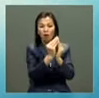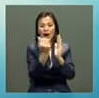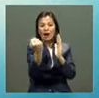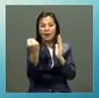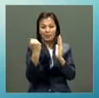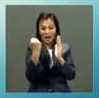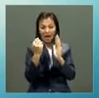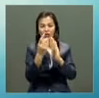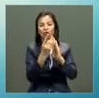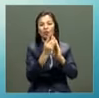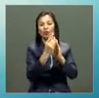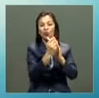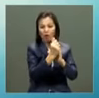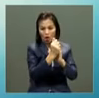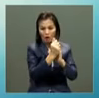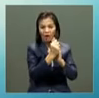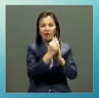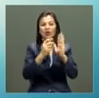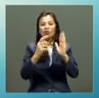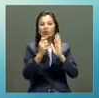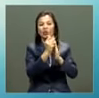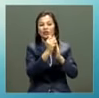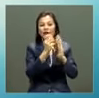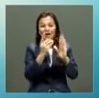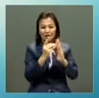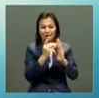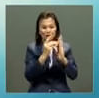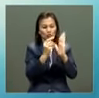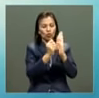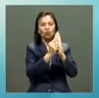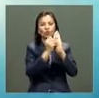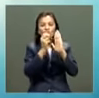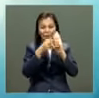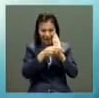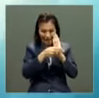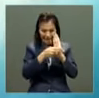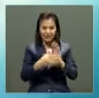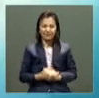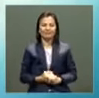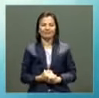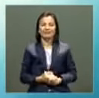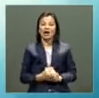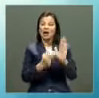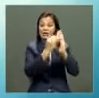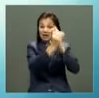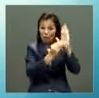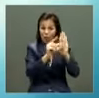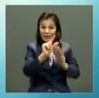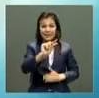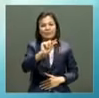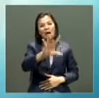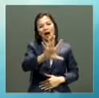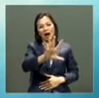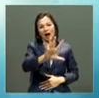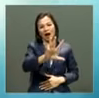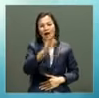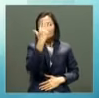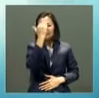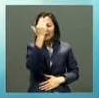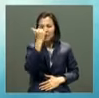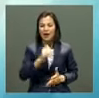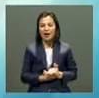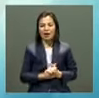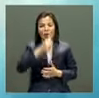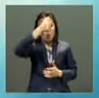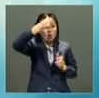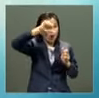ริญอุดรธานีอุตรดิตถ์อุทัยธานีนี่คือ25จังหวัดที่ใน